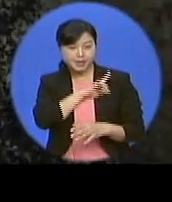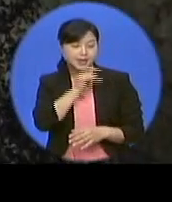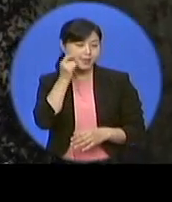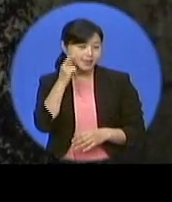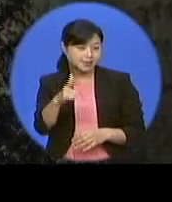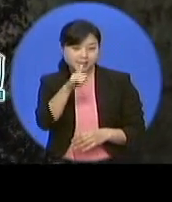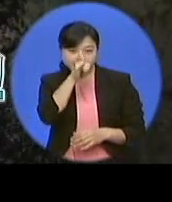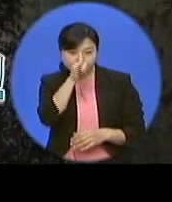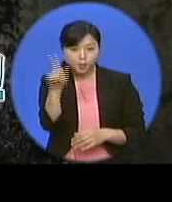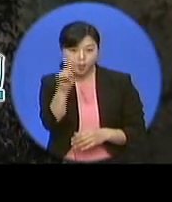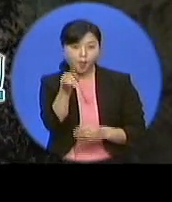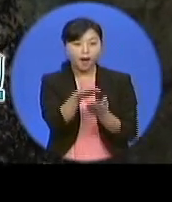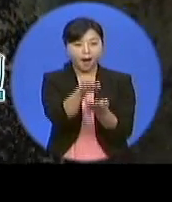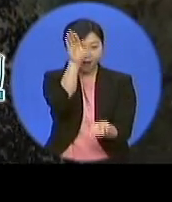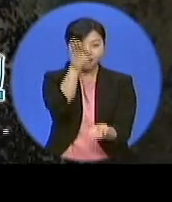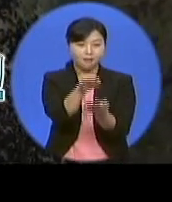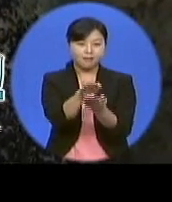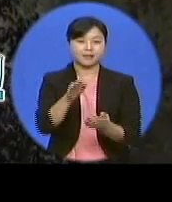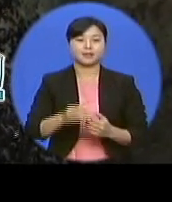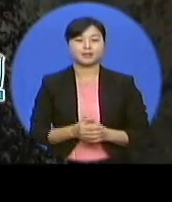동물은 역시 악어입니다.